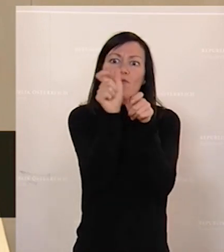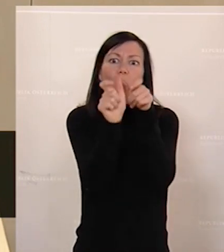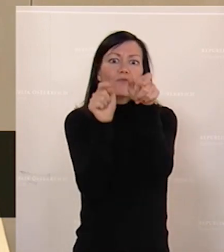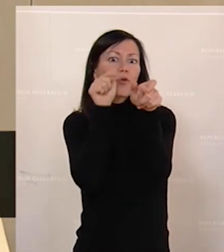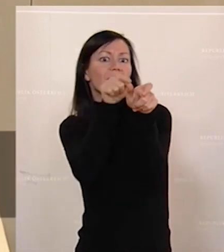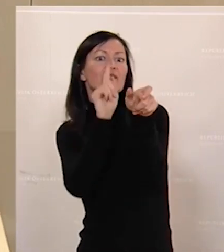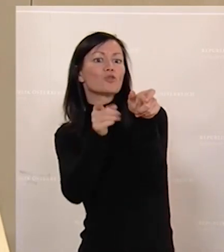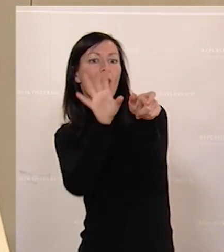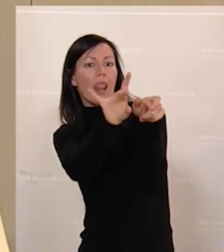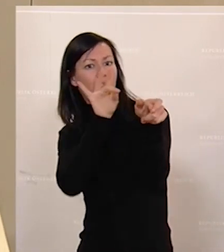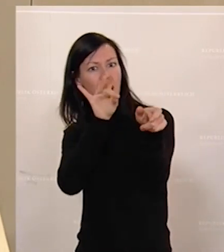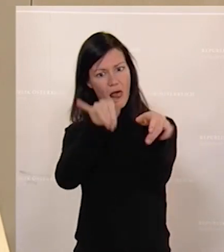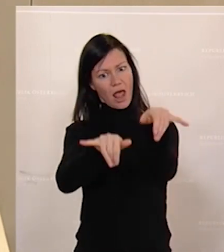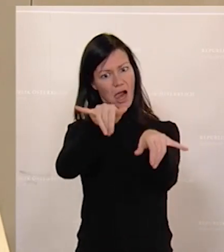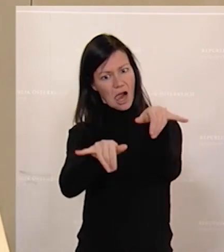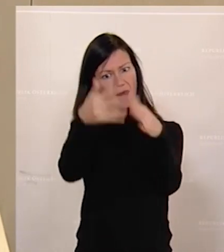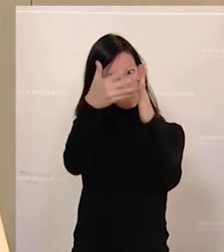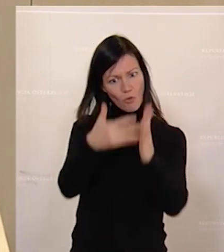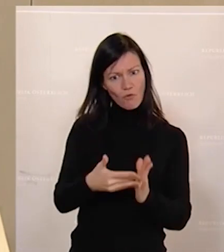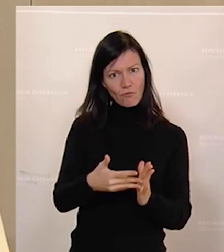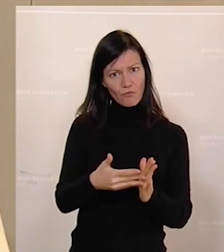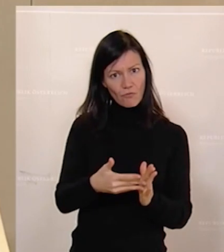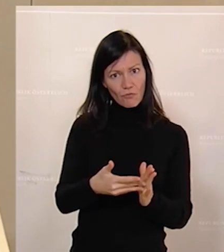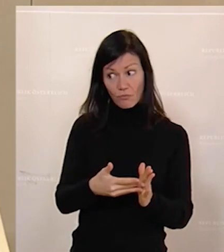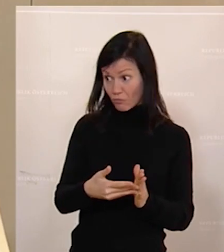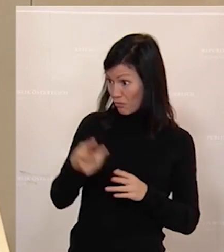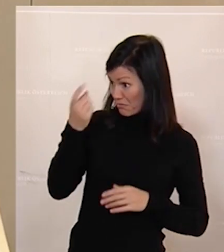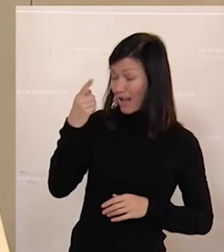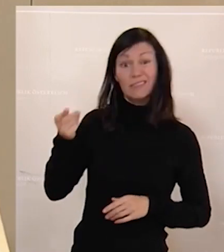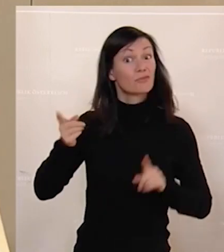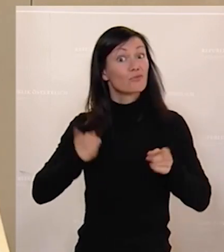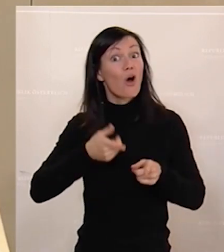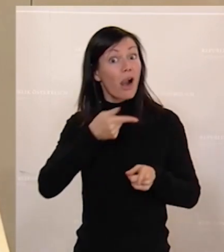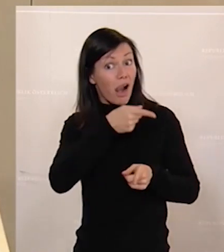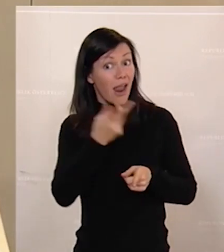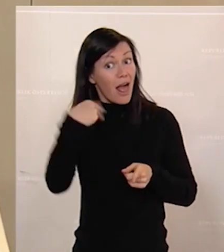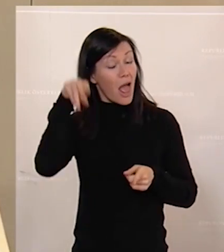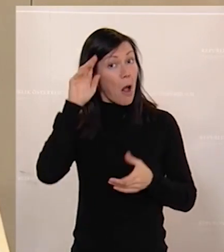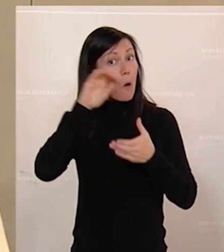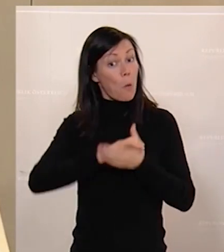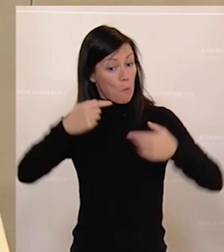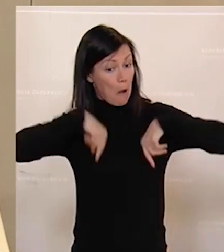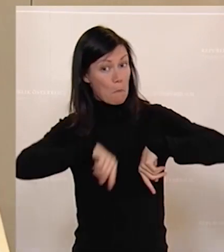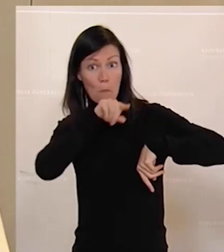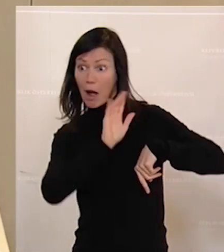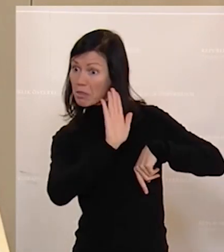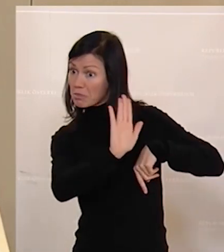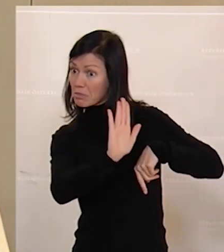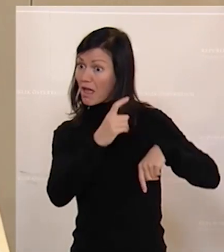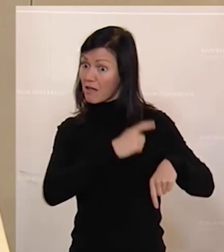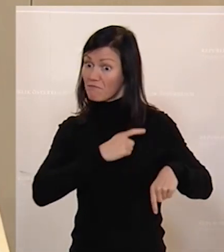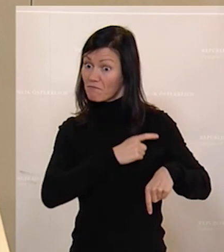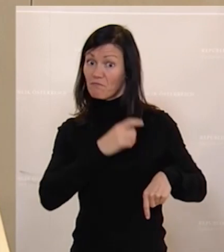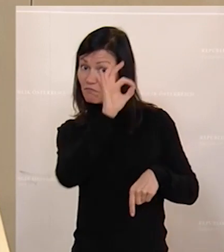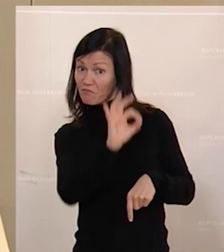Waagschale, glaube ich, haben Sie gesagt, zu legen. Das heißt, ist das ein Appell gewesen, dass wir die Worte des Herrn Klubobmann einfach nicht ernst nehmen sollen? Dem folge ich